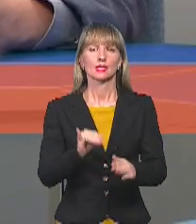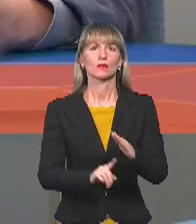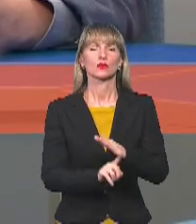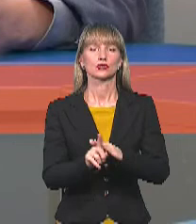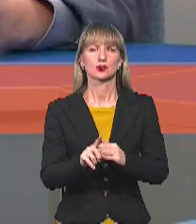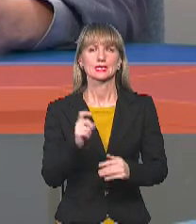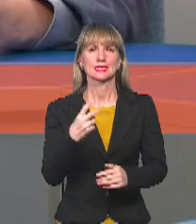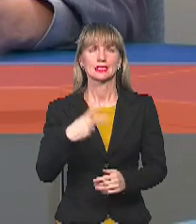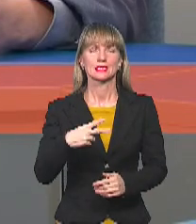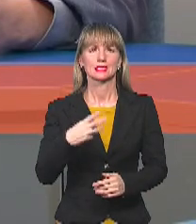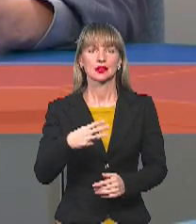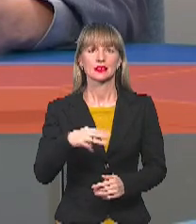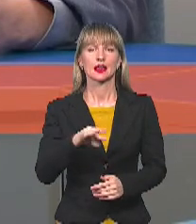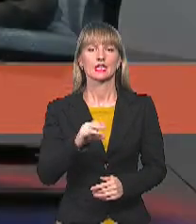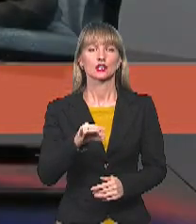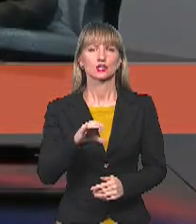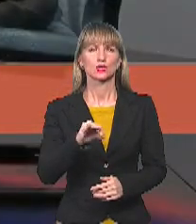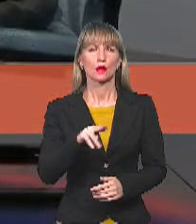з 30 листопада,